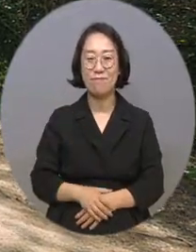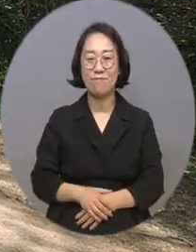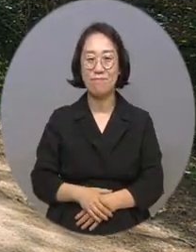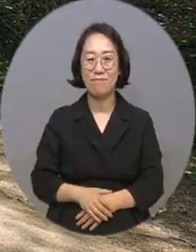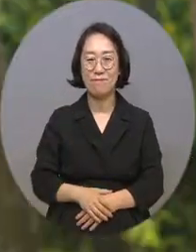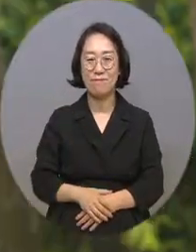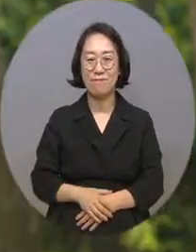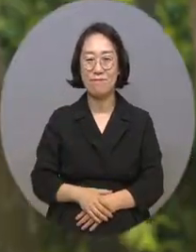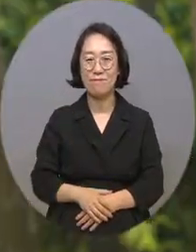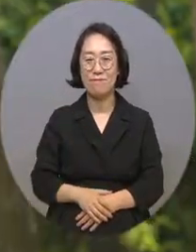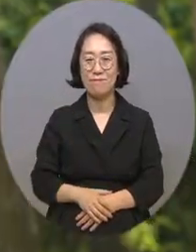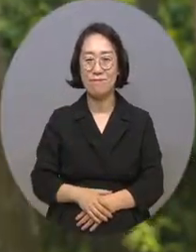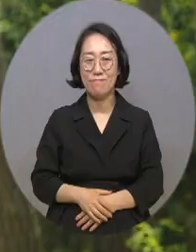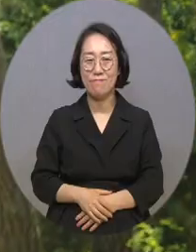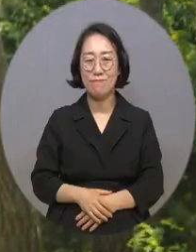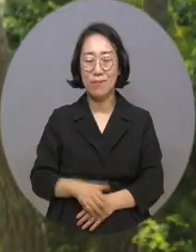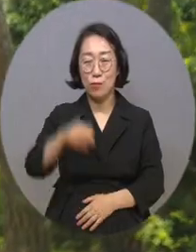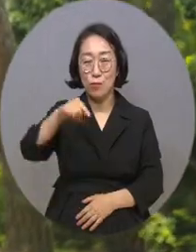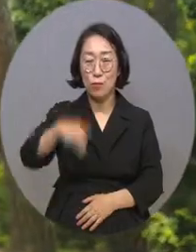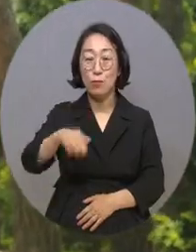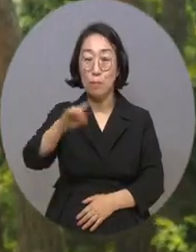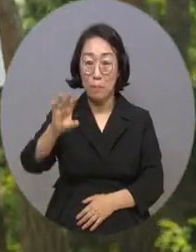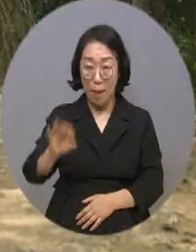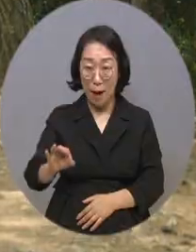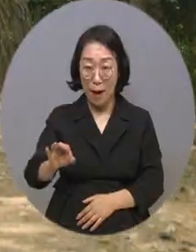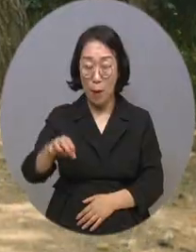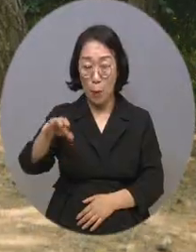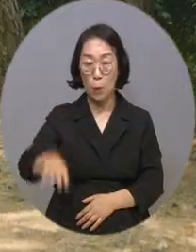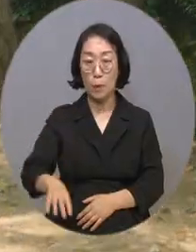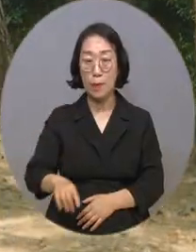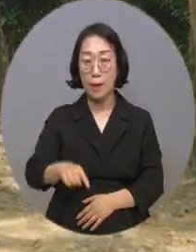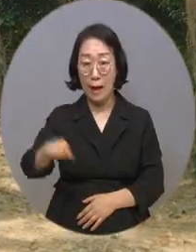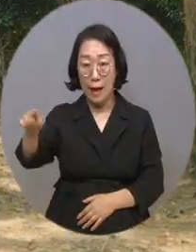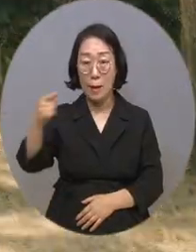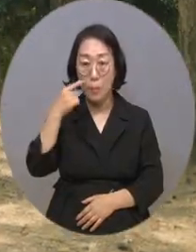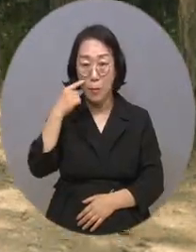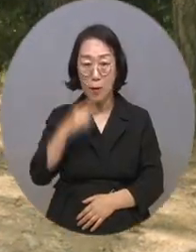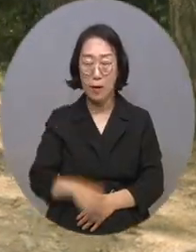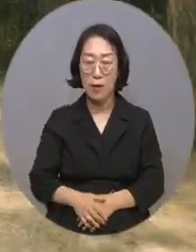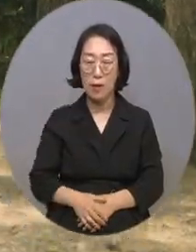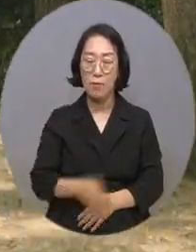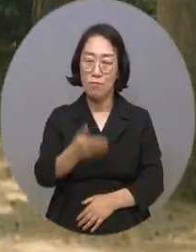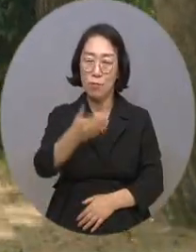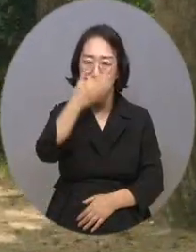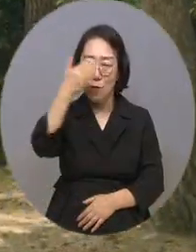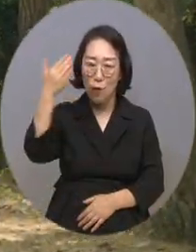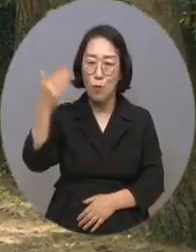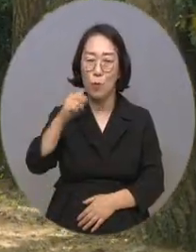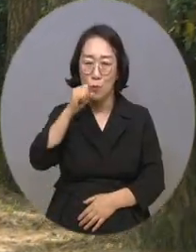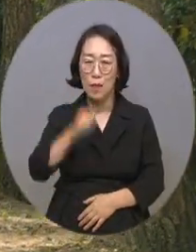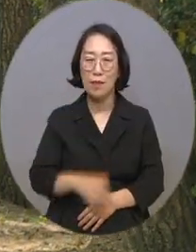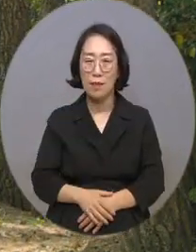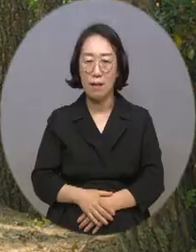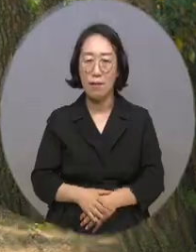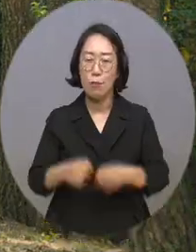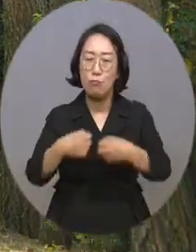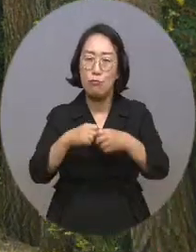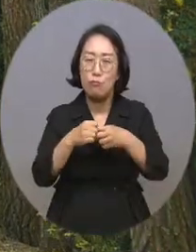주판 맞으러요? 자 온만큼 내려가면 됩니다. 네. 우리 정민이 20대라서 좋겠네. 아, 전 건강하죠. 근데 저 무릎에 물